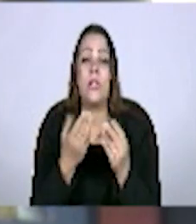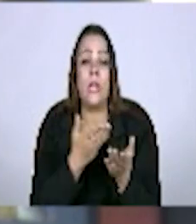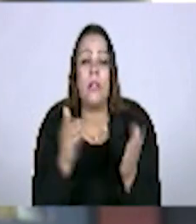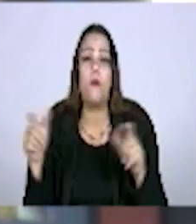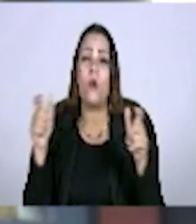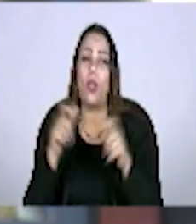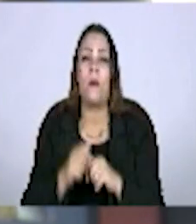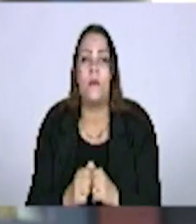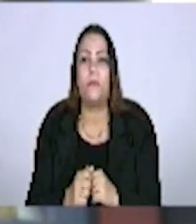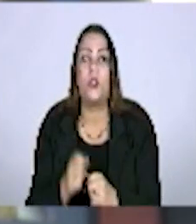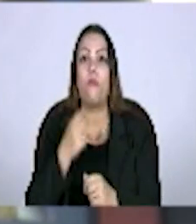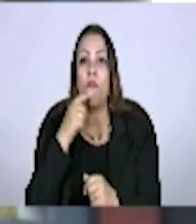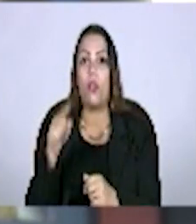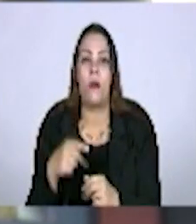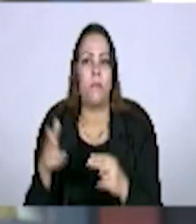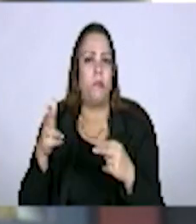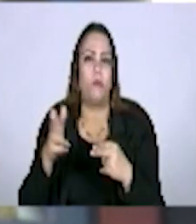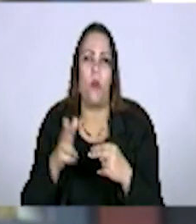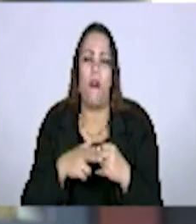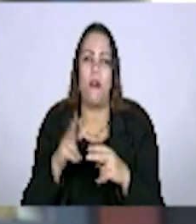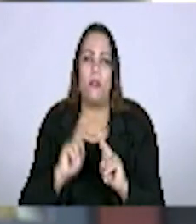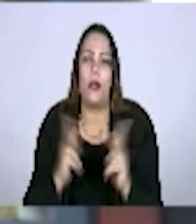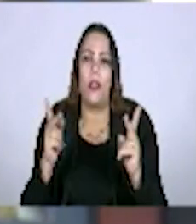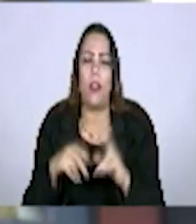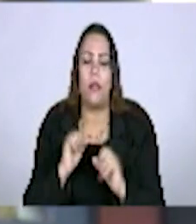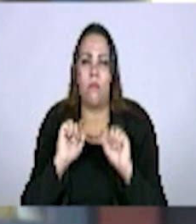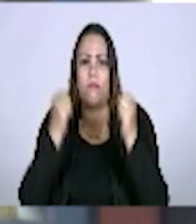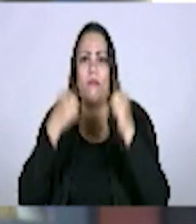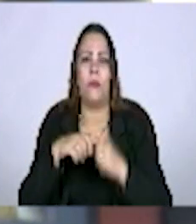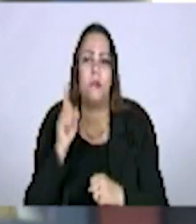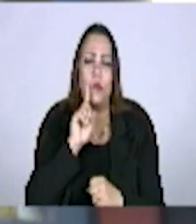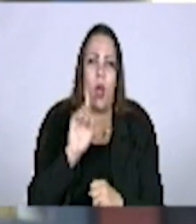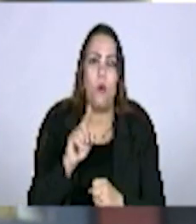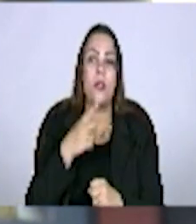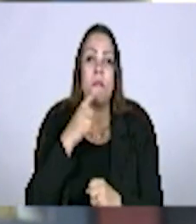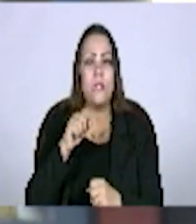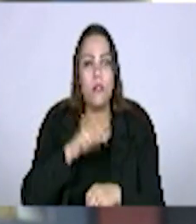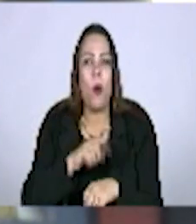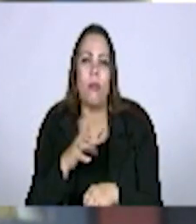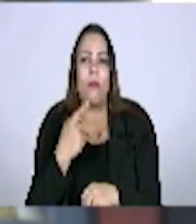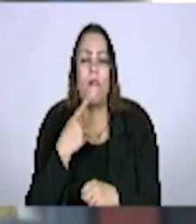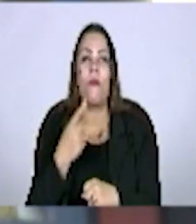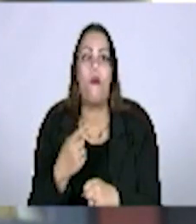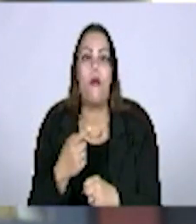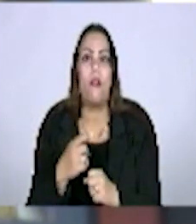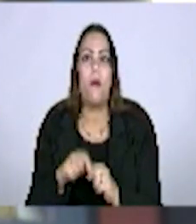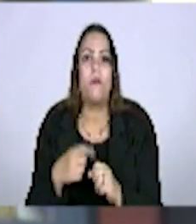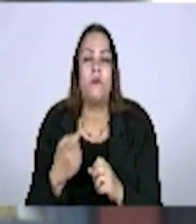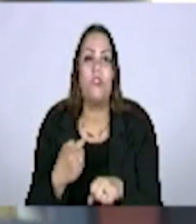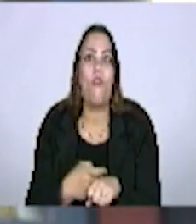في المجتمع هناك من يرفض التغيير وشاكس ويحتج بل احيانا ان هو يثير